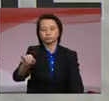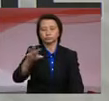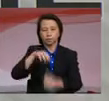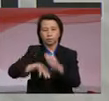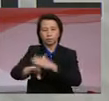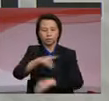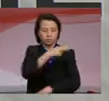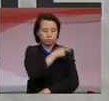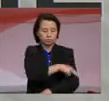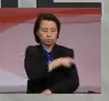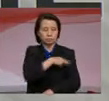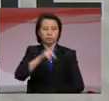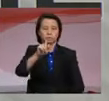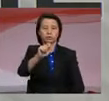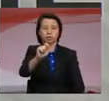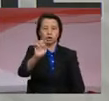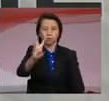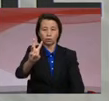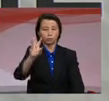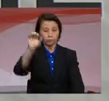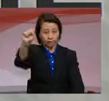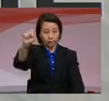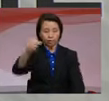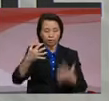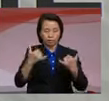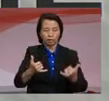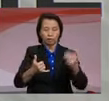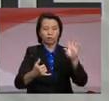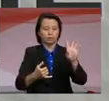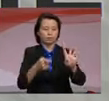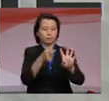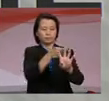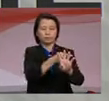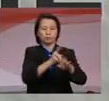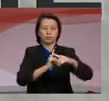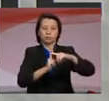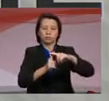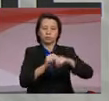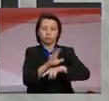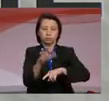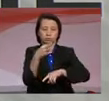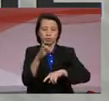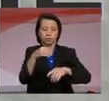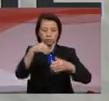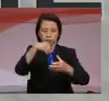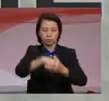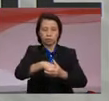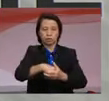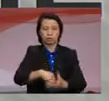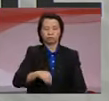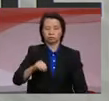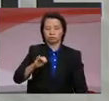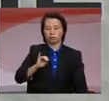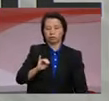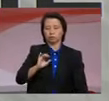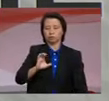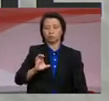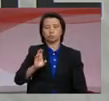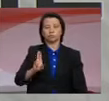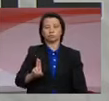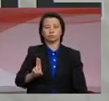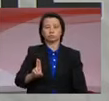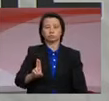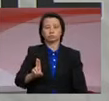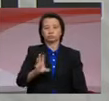ke Hospital Tawau. Sehingga kini hanya 4 kes positif COVID-19 yang sedang dirawat di unit rawatan